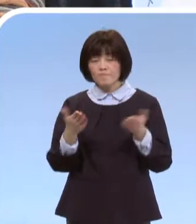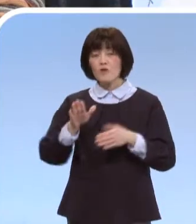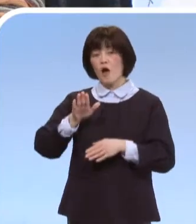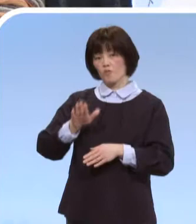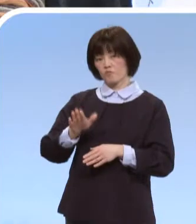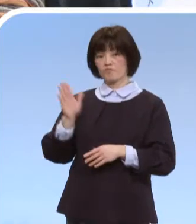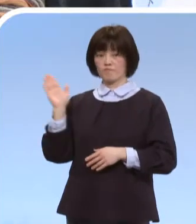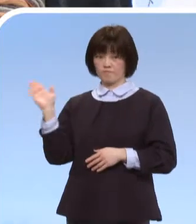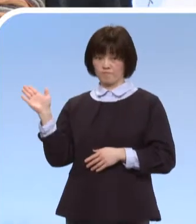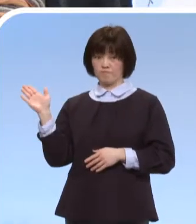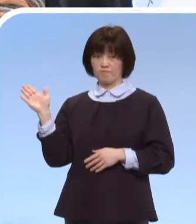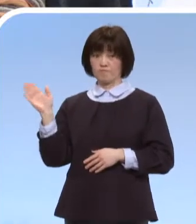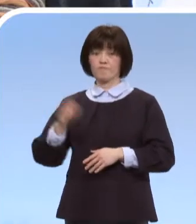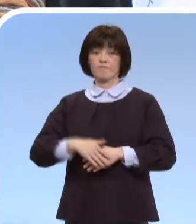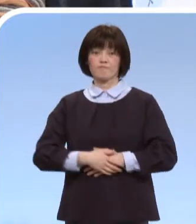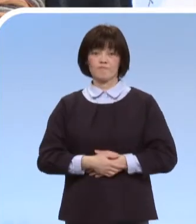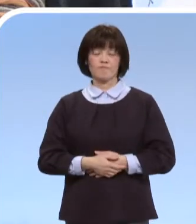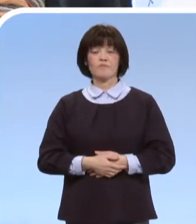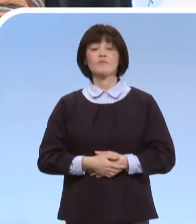のお店。 チ